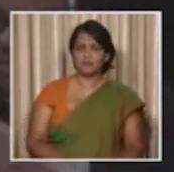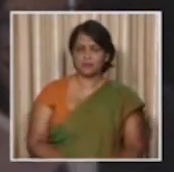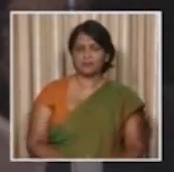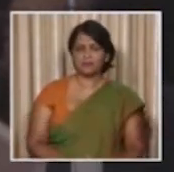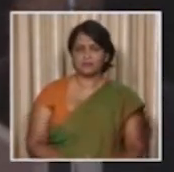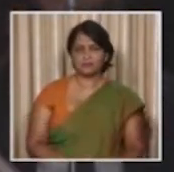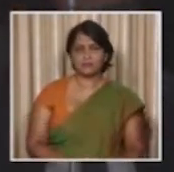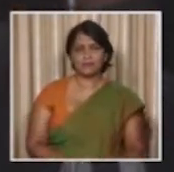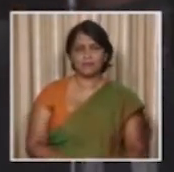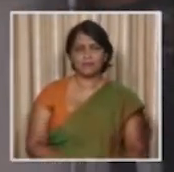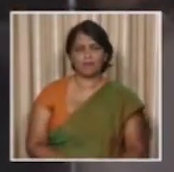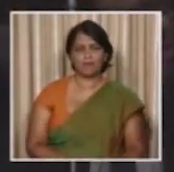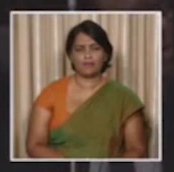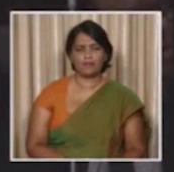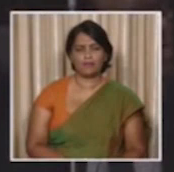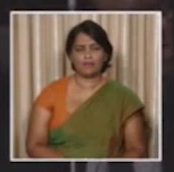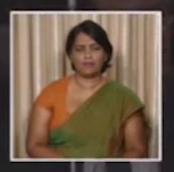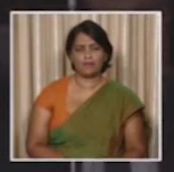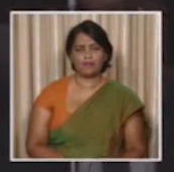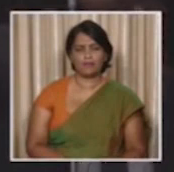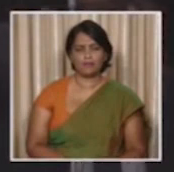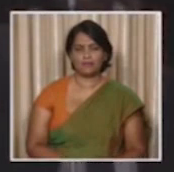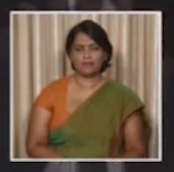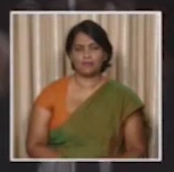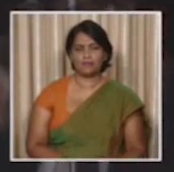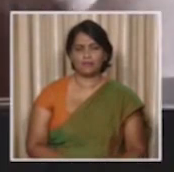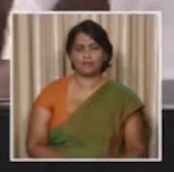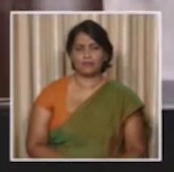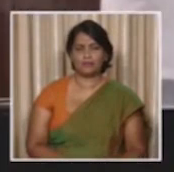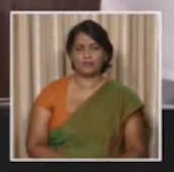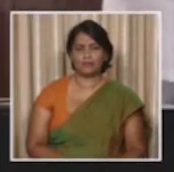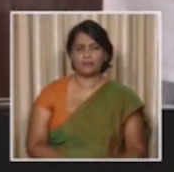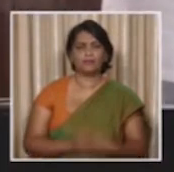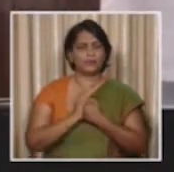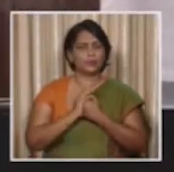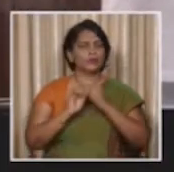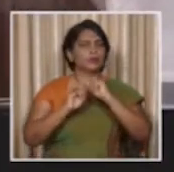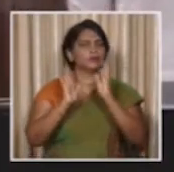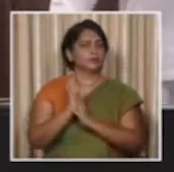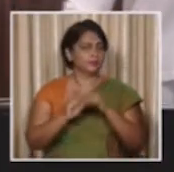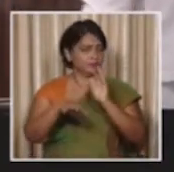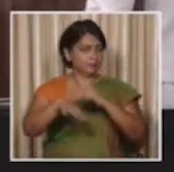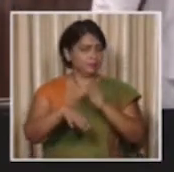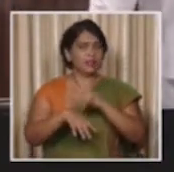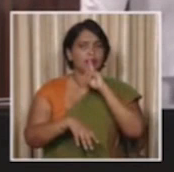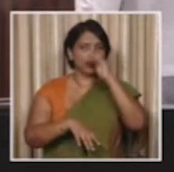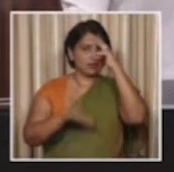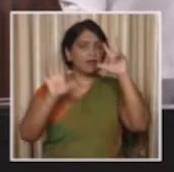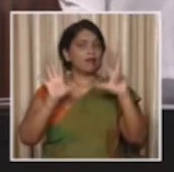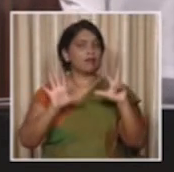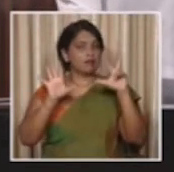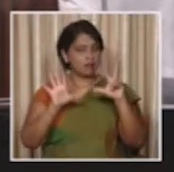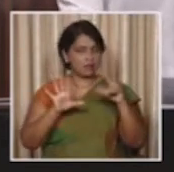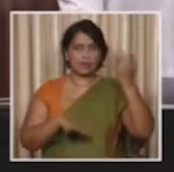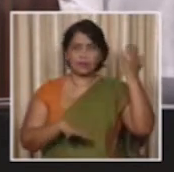මෙතුමා ඉදිරිපත් කරනවා. ඔව්. ගරු කතානායකතුමා. ඔව්. අගමැතිතුමා අටවැනිදා